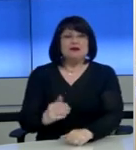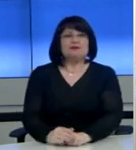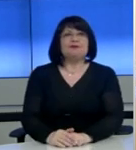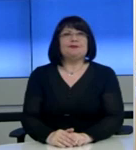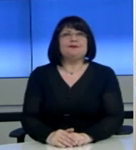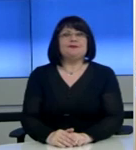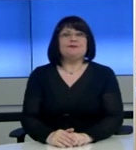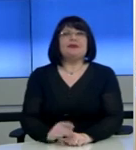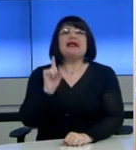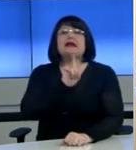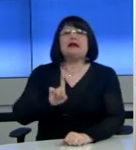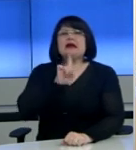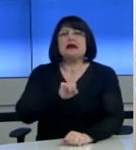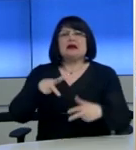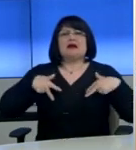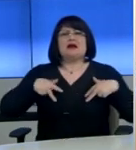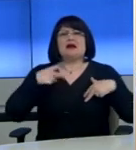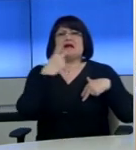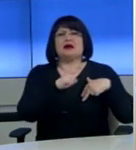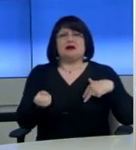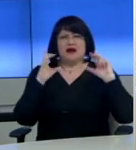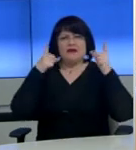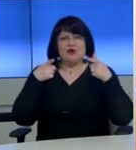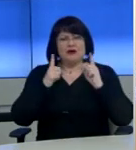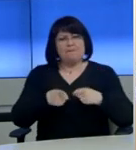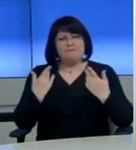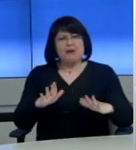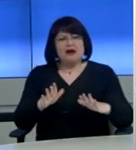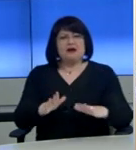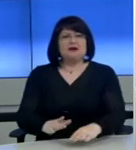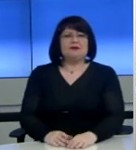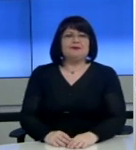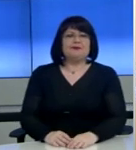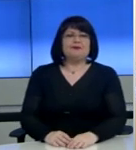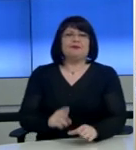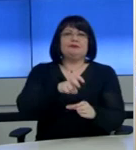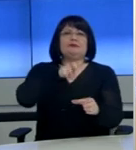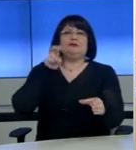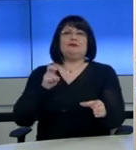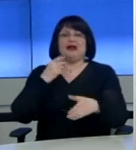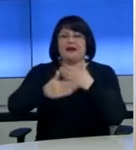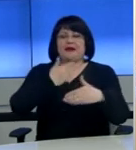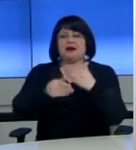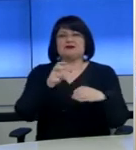ο κύριος Μητσοτάκης και η κυβέρνησή του, με την απόφαση να απέχουν από τη